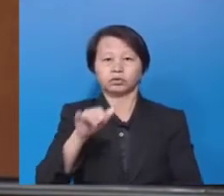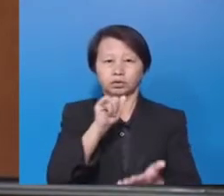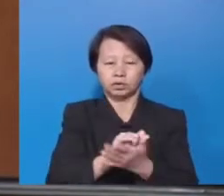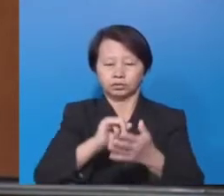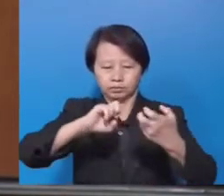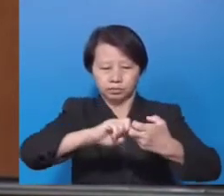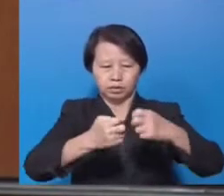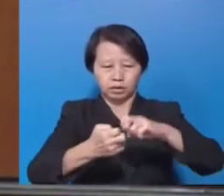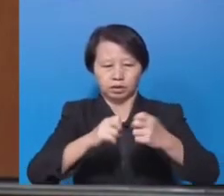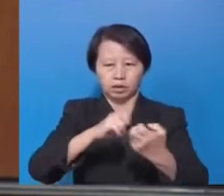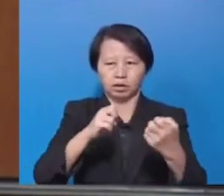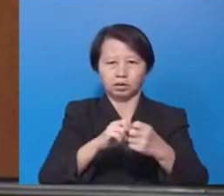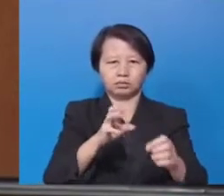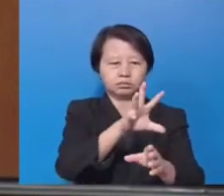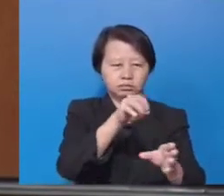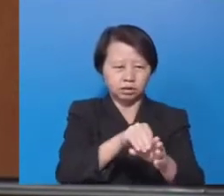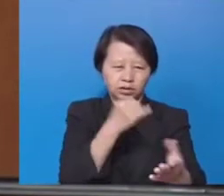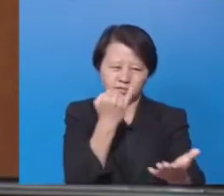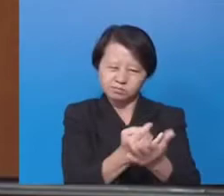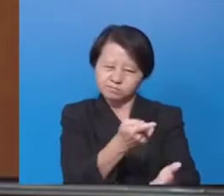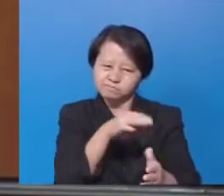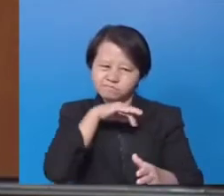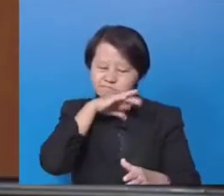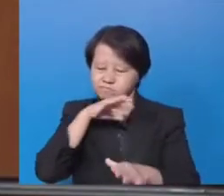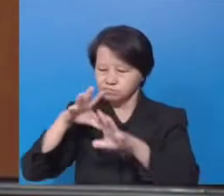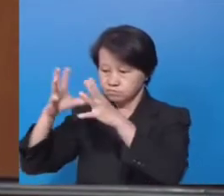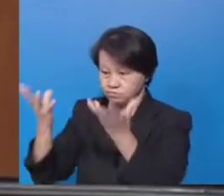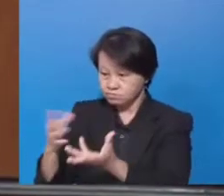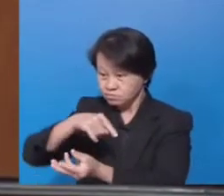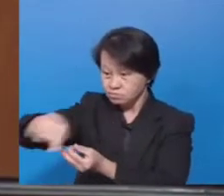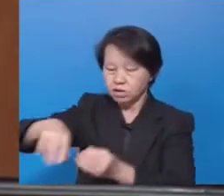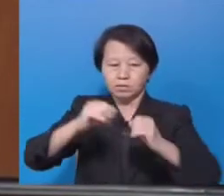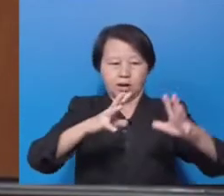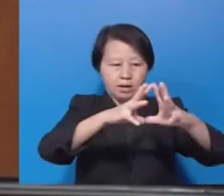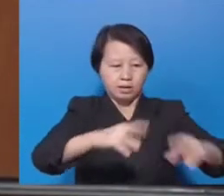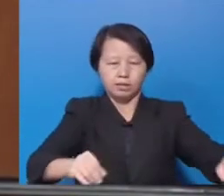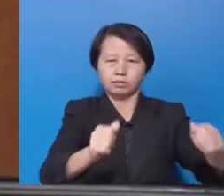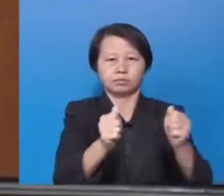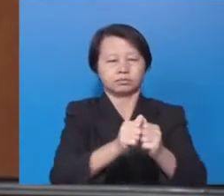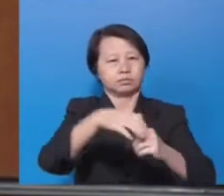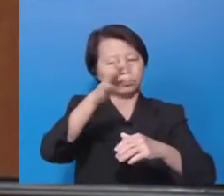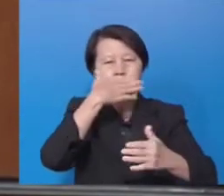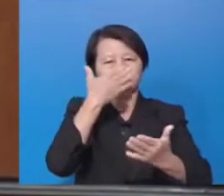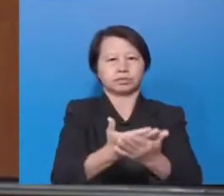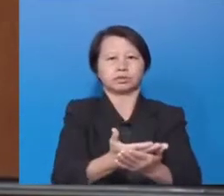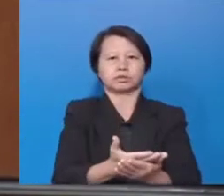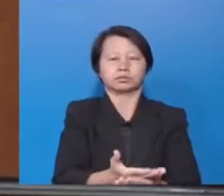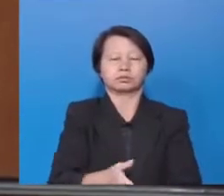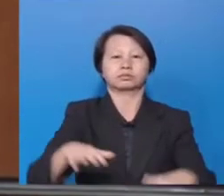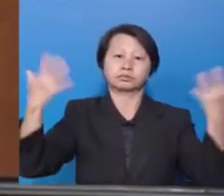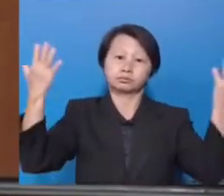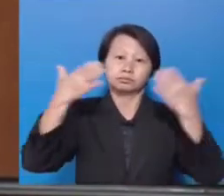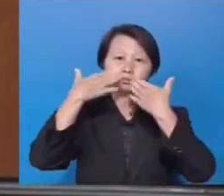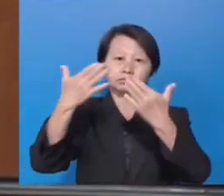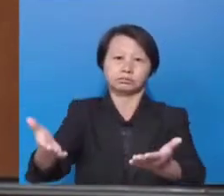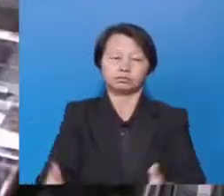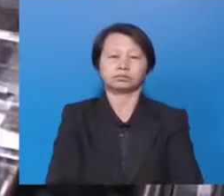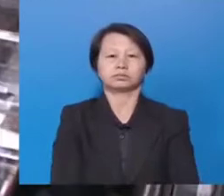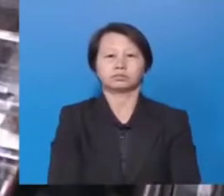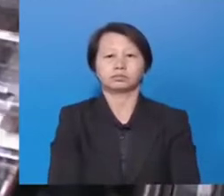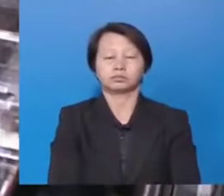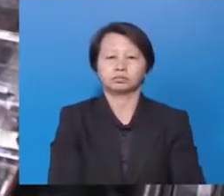bahwasanya isu menyembabkan jennaya Allah kita ini dapat ditangani secara lebih tuntas sekian tim